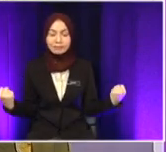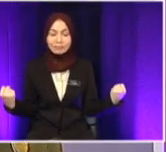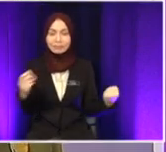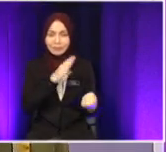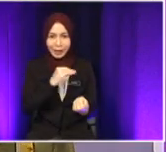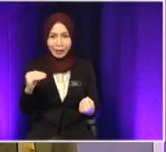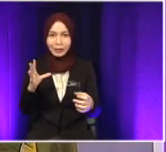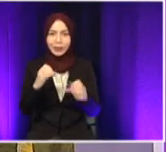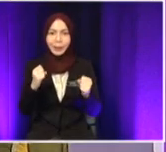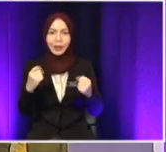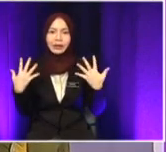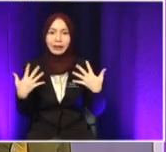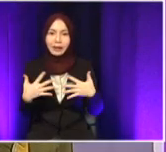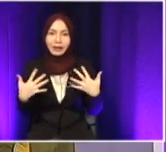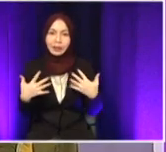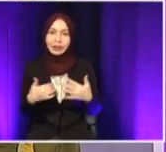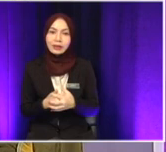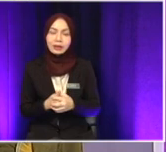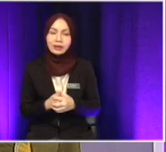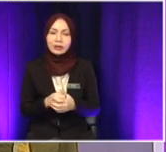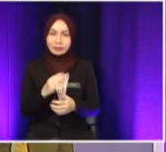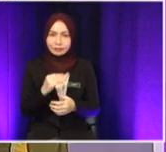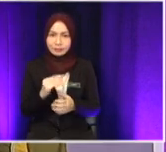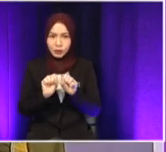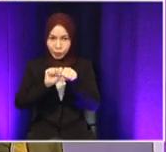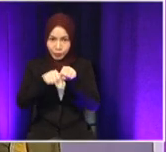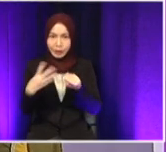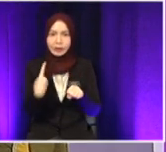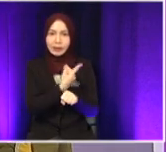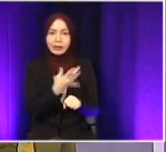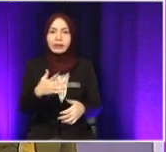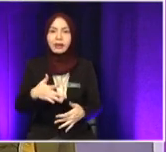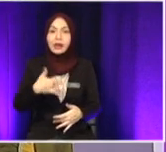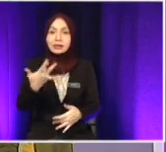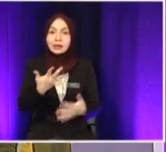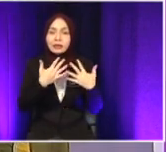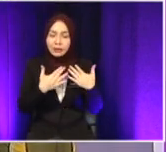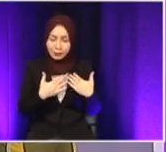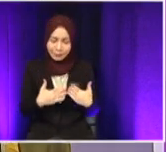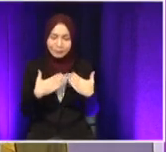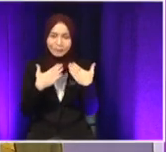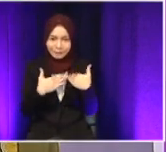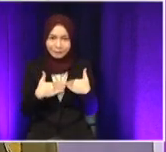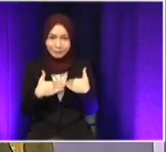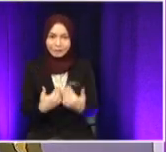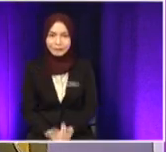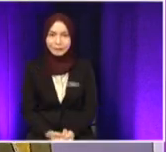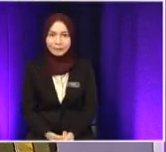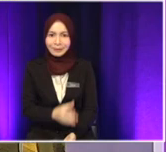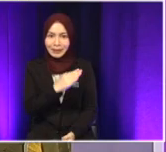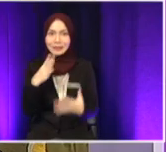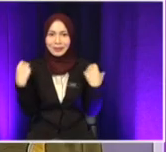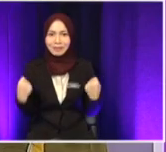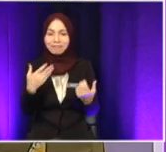rohani jiwa kita sendiri supaya kita rasa ketenangan tuh dapat dicapai oke